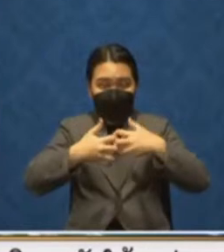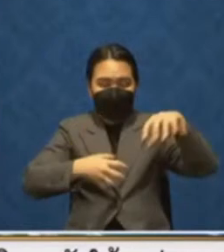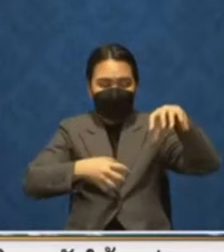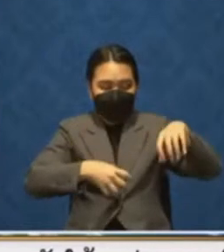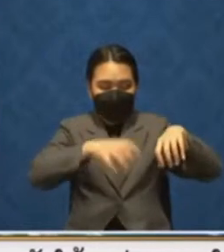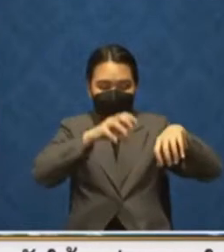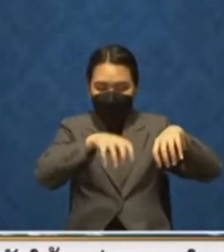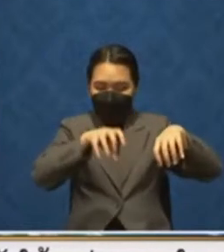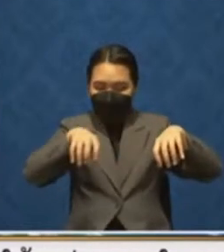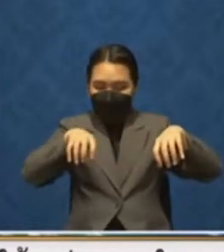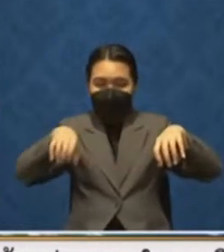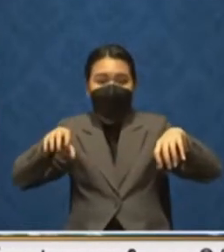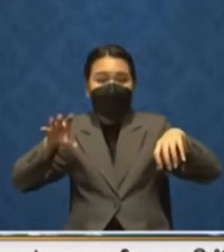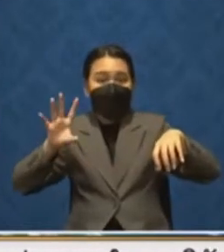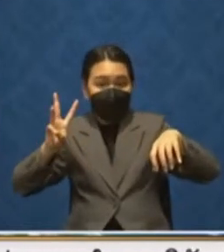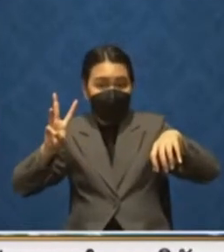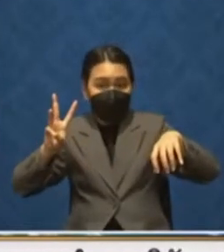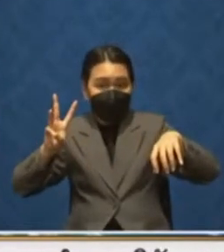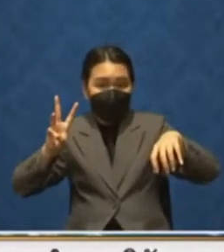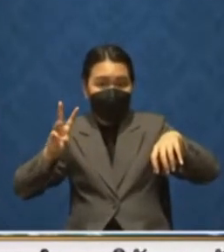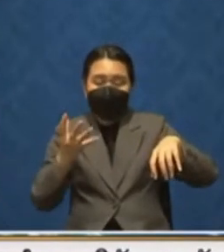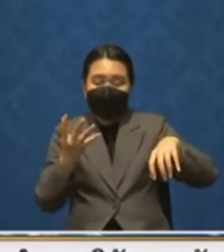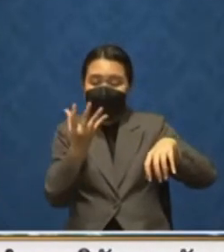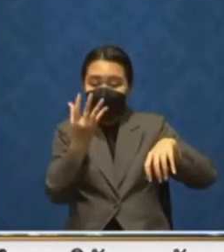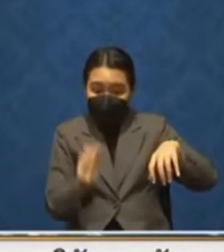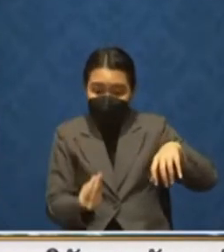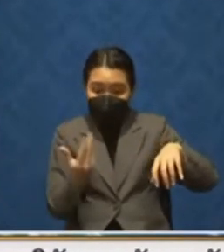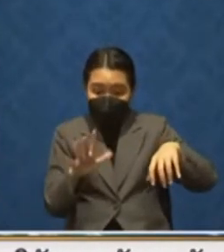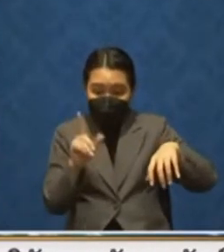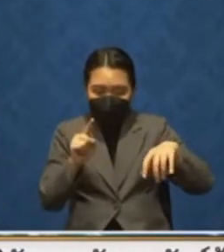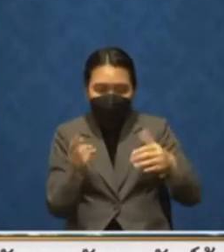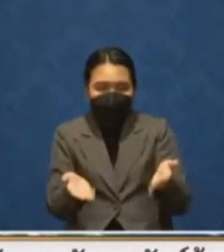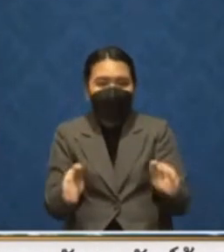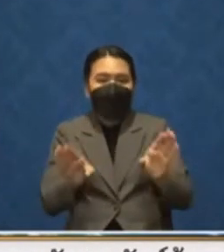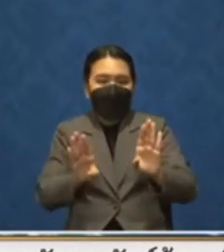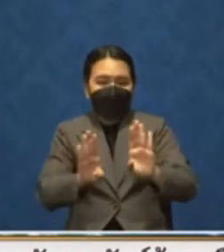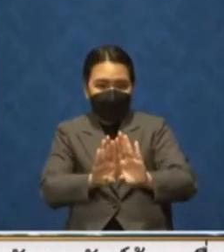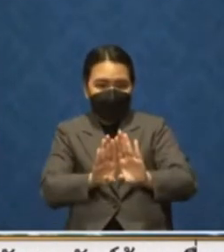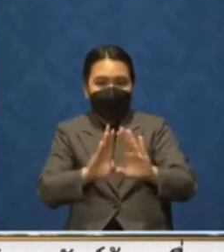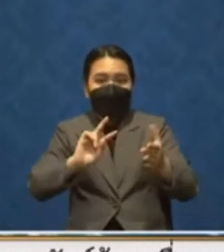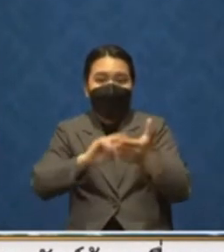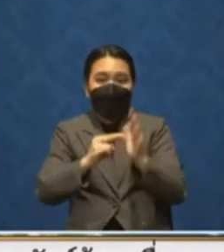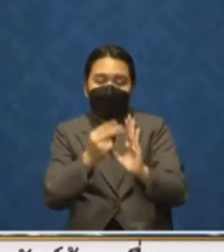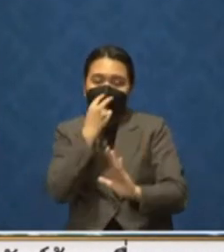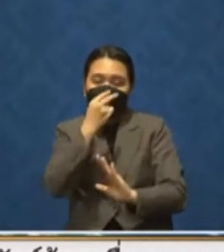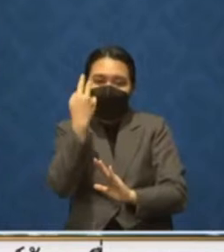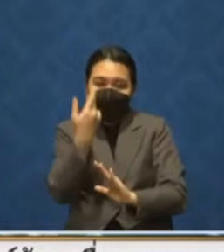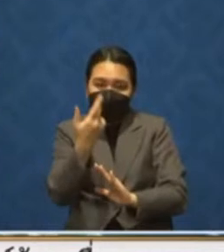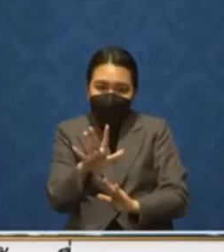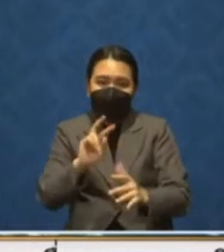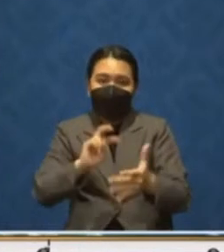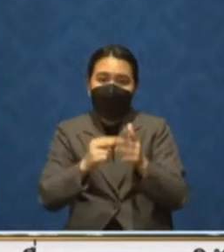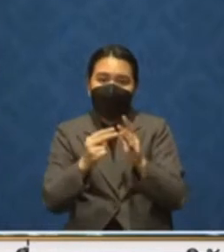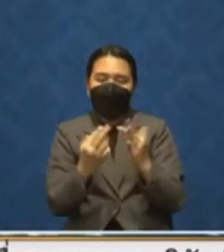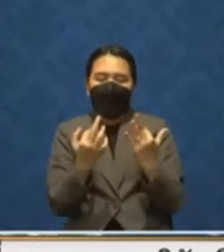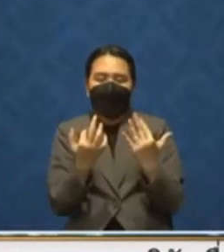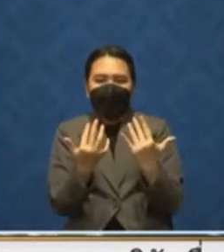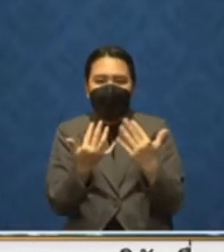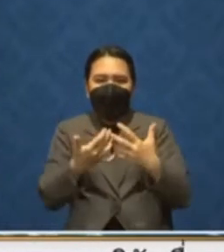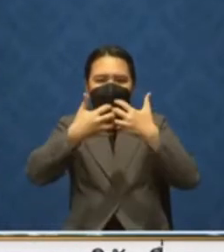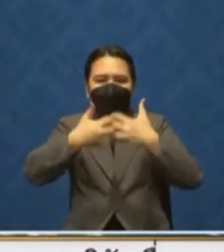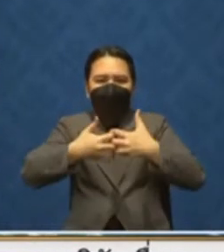ปักมันเหลือจะต้องปิดก็เป็นโรงที่เขาคาดแล้วว่าเป็นโรงที่รอฉันรอเป็นโรงงานเก่าๆ